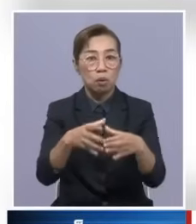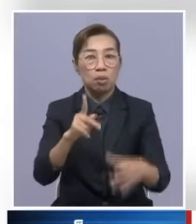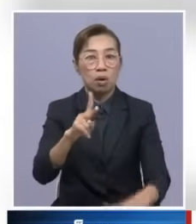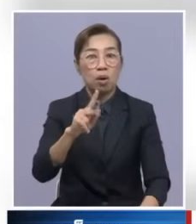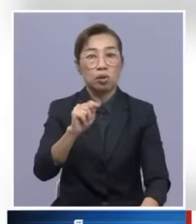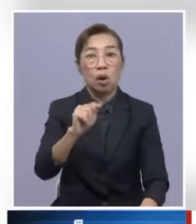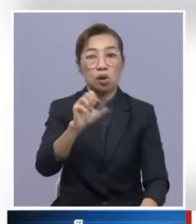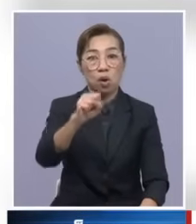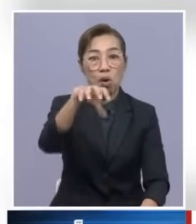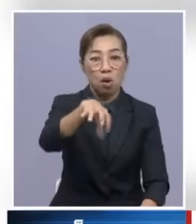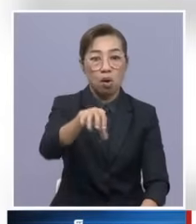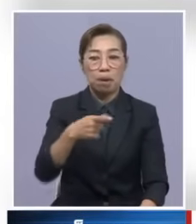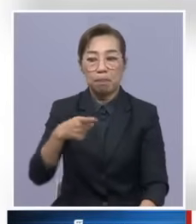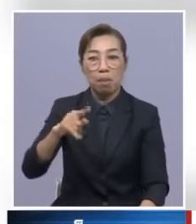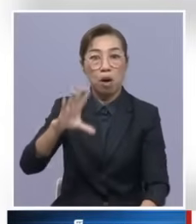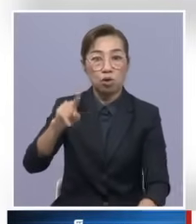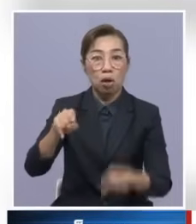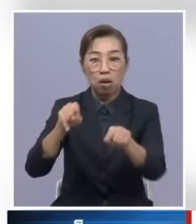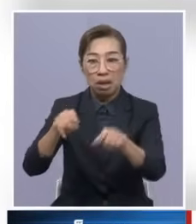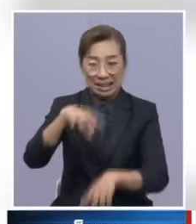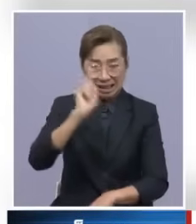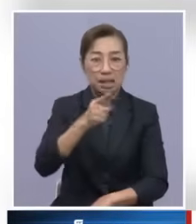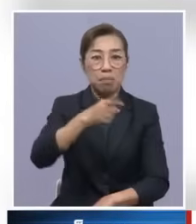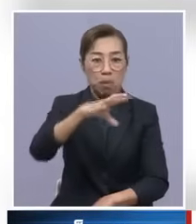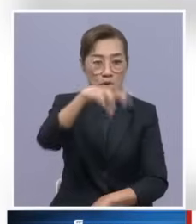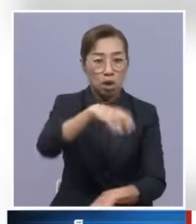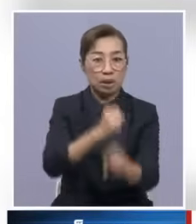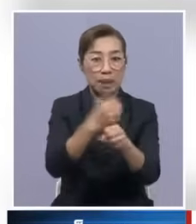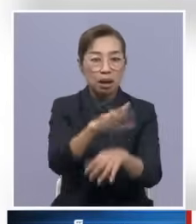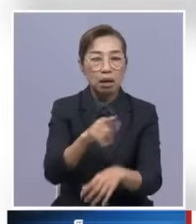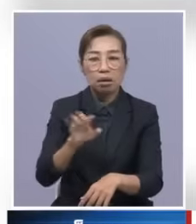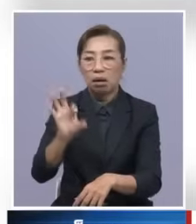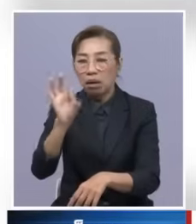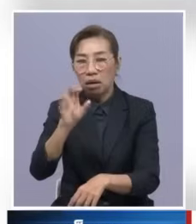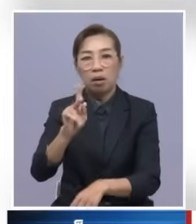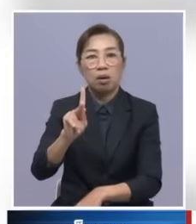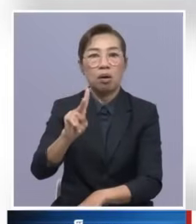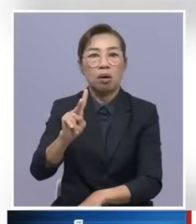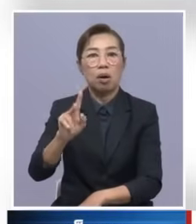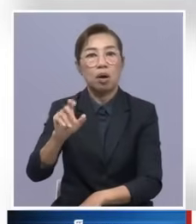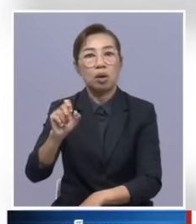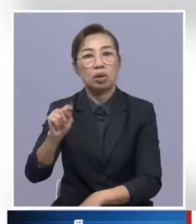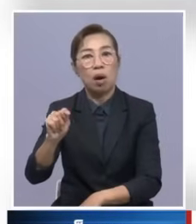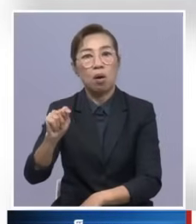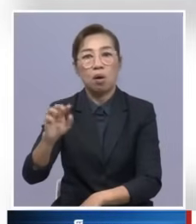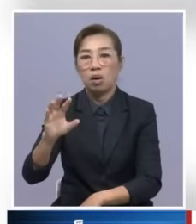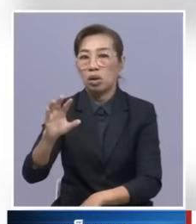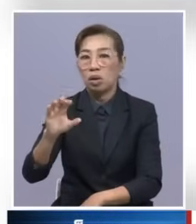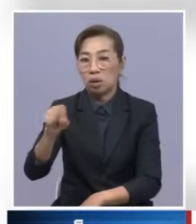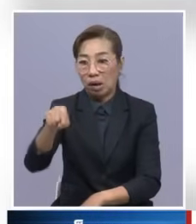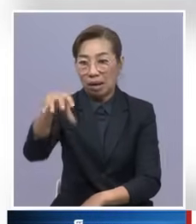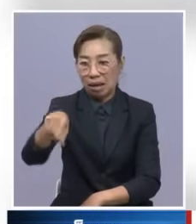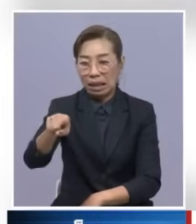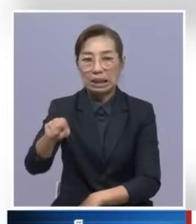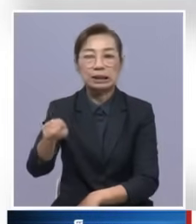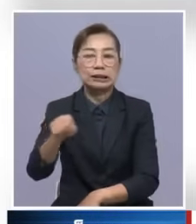รที่ซ้ำซ้อนกับปปช.โดยเลือกคู่ขัดแย้งของผู้ถูกกล่าวหามาเป็นคณะทำงานทั้งที่มีเจตนาเ